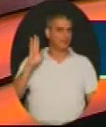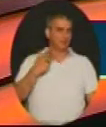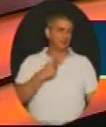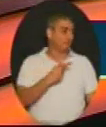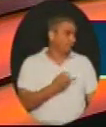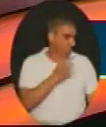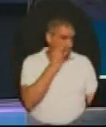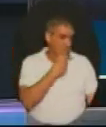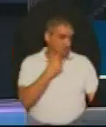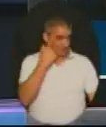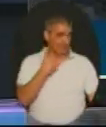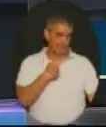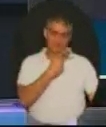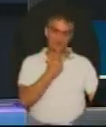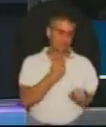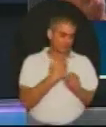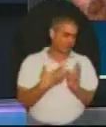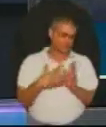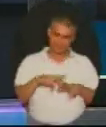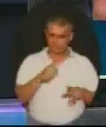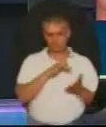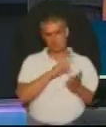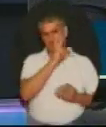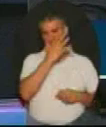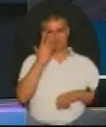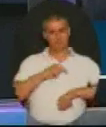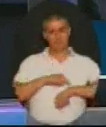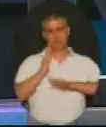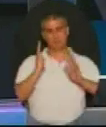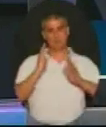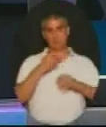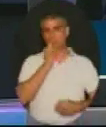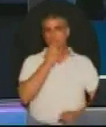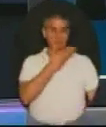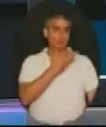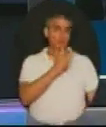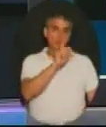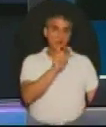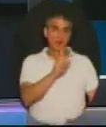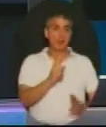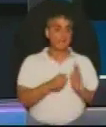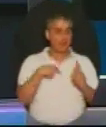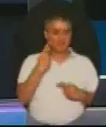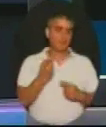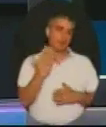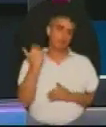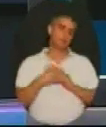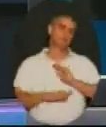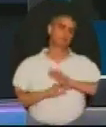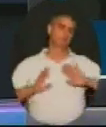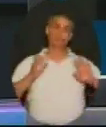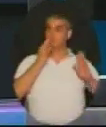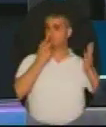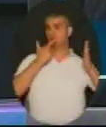עכשיו, לדעתי, עשה הערכת מצב, בזמן שהוא בחוץ, היה לו הרבה זמן, בגילו, אולי הפעם הבאה תהיה הקרב האחרון שלו,